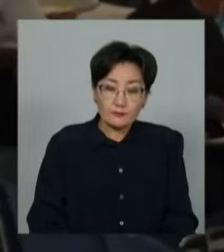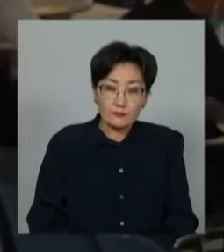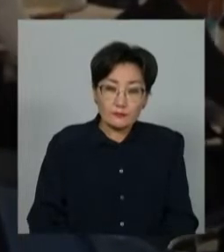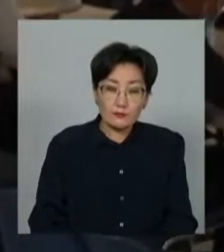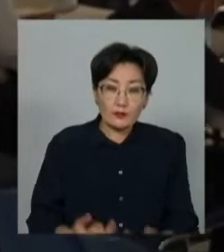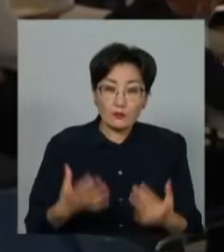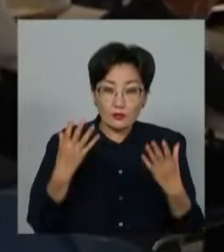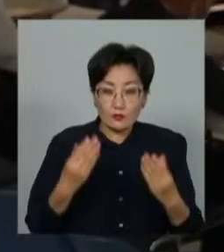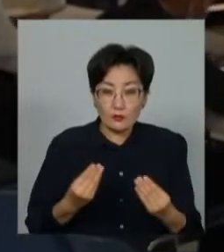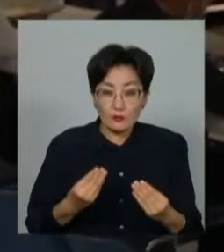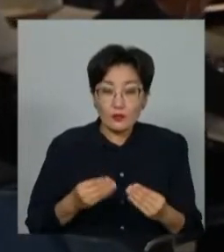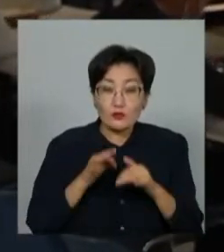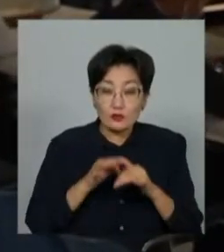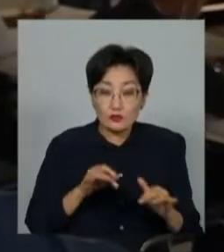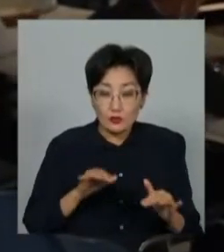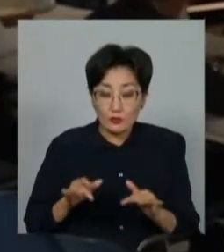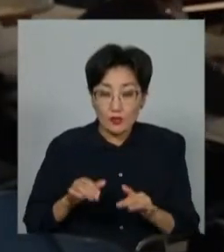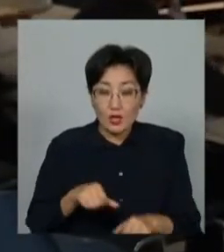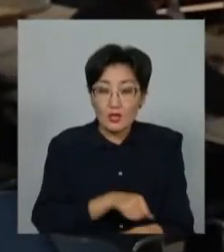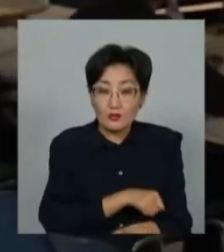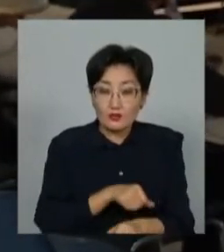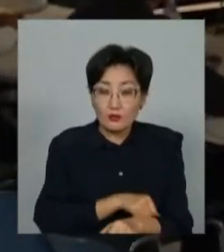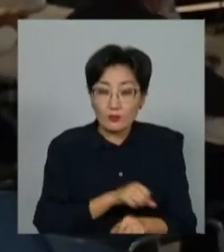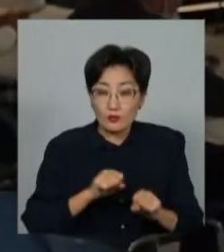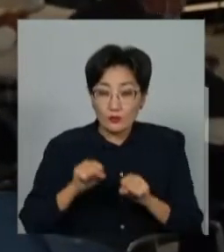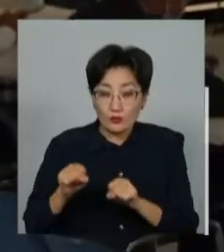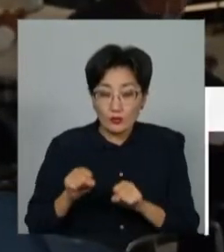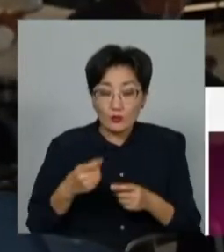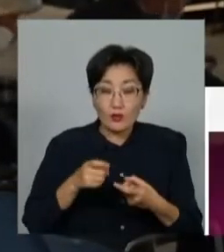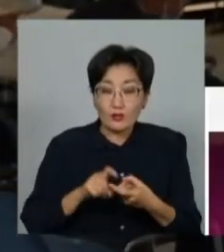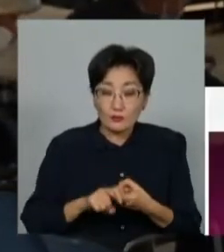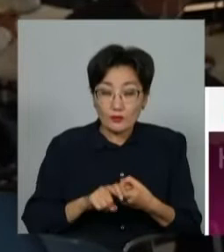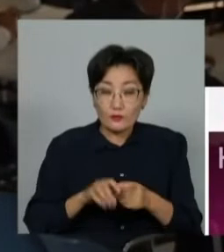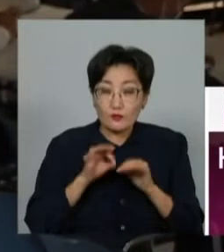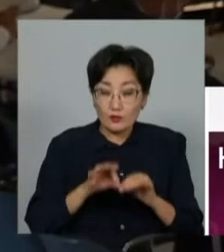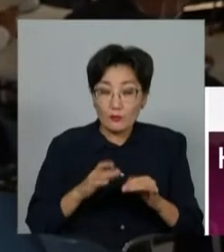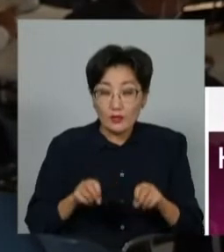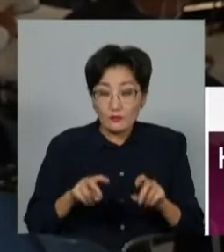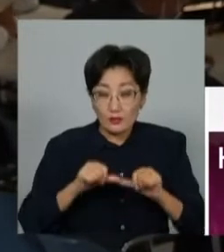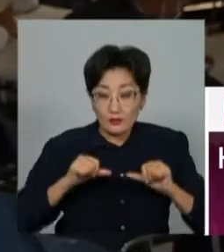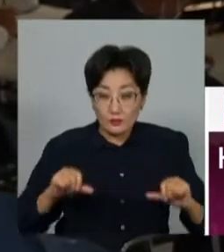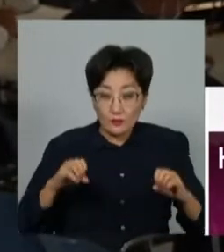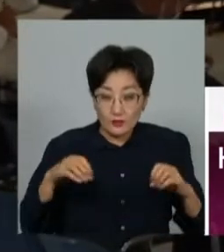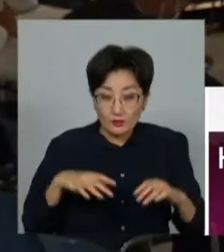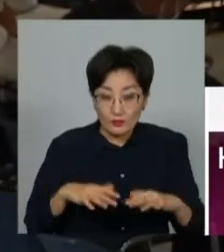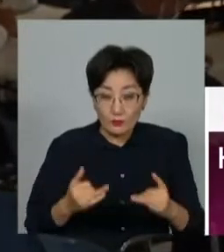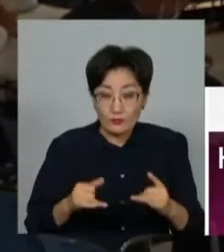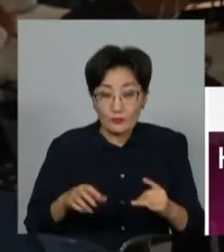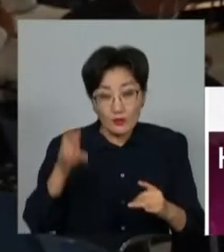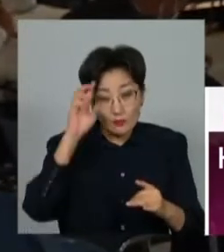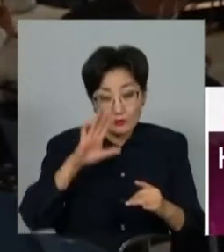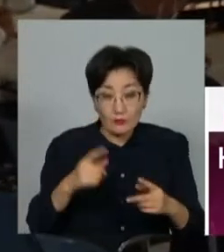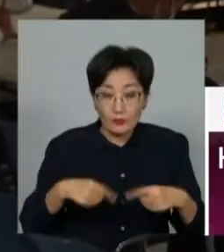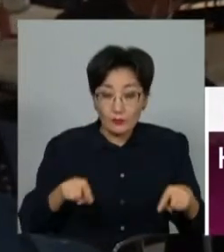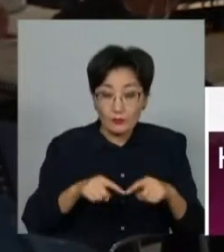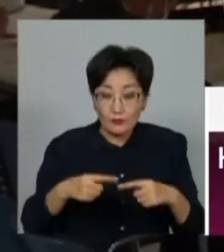Енді бүгін ұйымдастырып отырған шара нашақорлықтың алдын алу бойынша өткізіліп отыр. Арнайы комиссия жиналып, біз бүгінгі күнде үкіметтік емес ұйымдармен